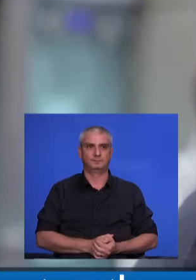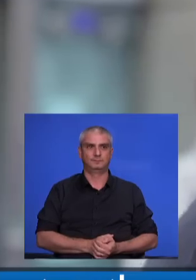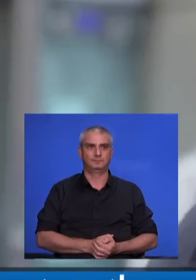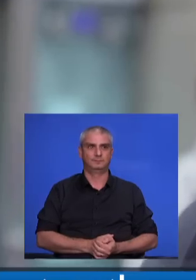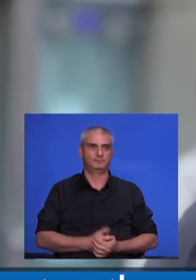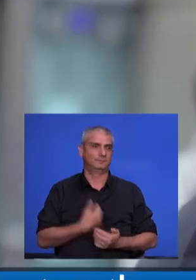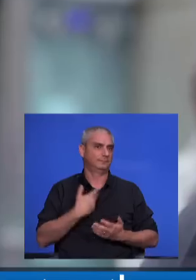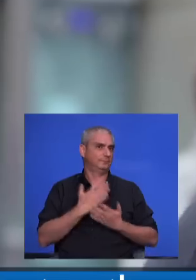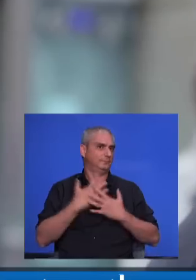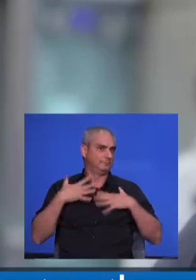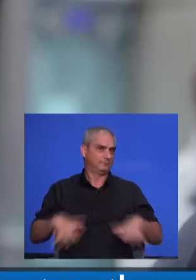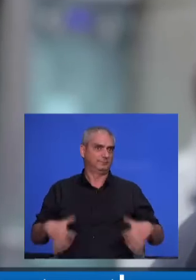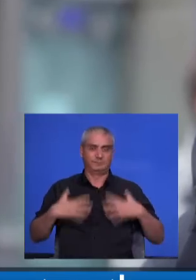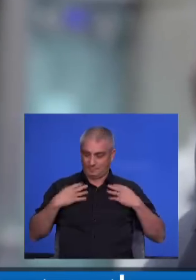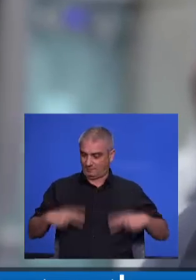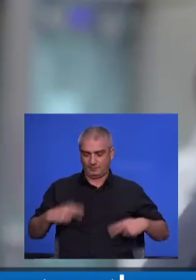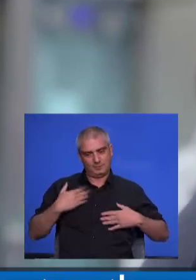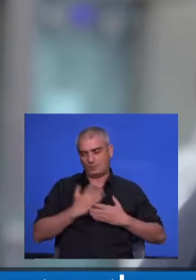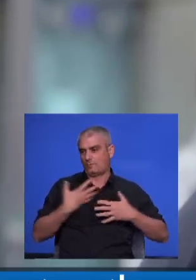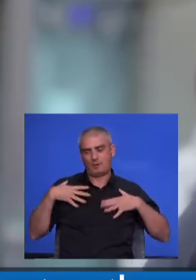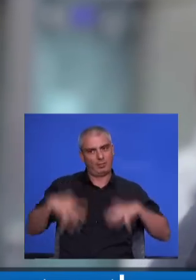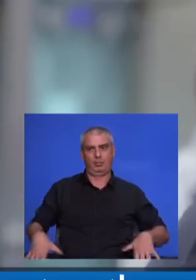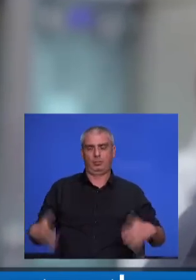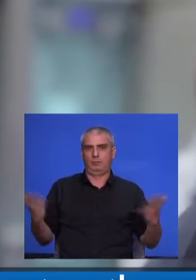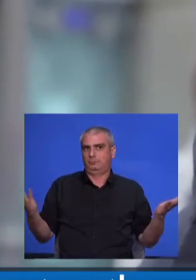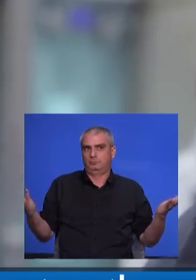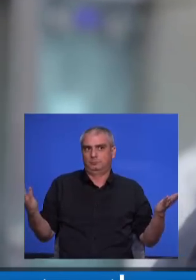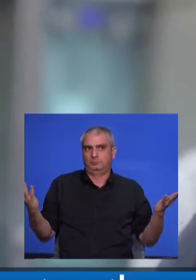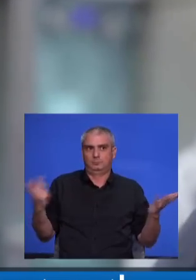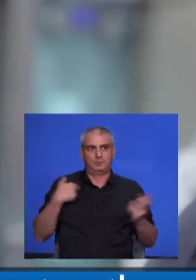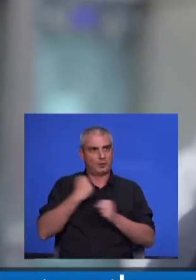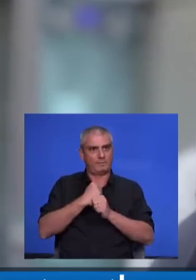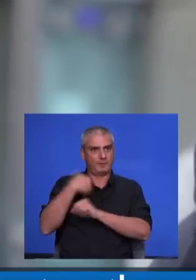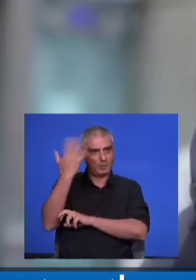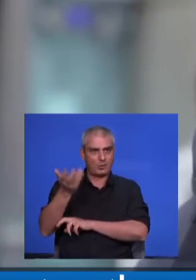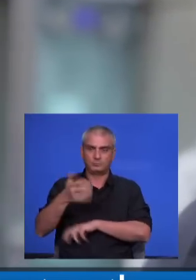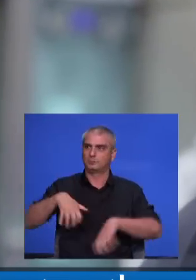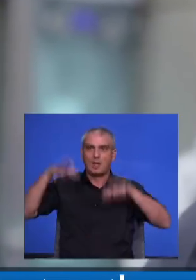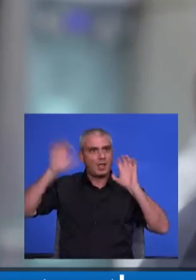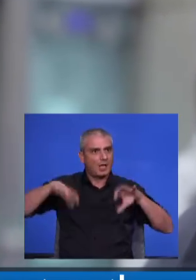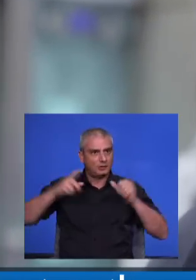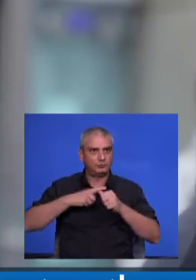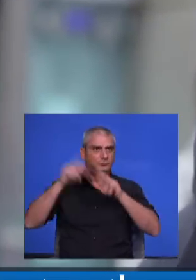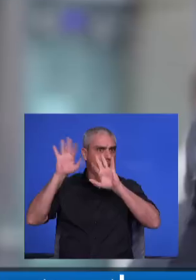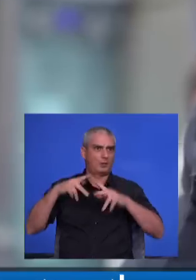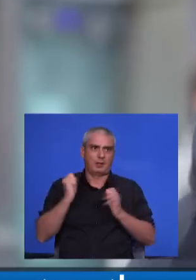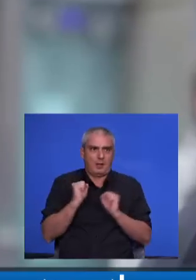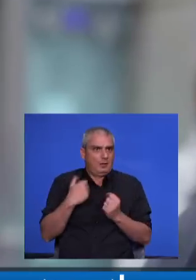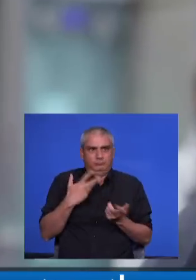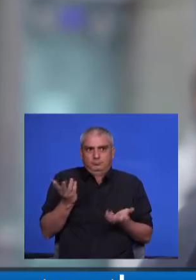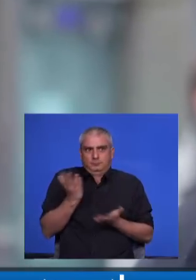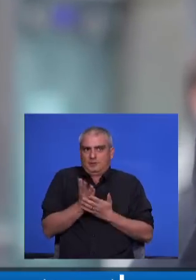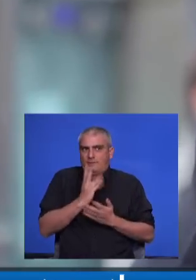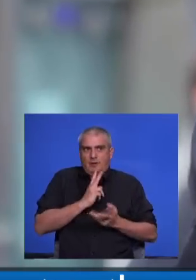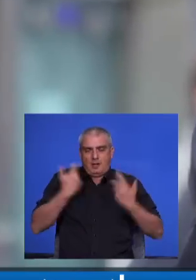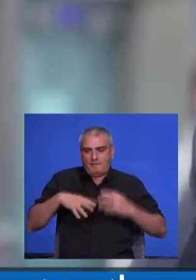Nous, on en a marre. Physiquement, on en a marre. Je travaille dehors, qui pleuve, qui neige, qui vente. Je suis fatiguée, j'ai déjà